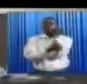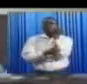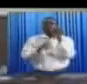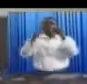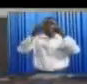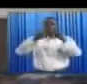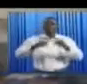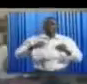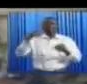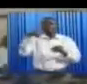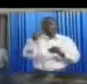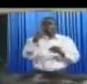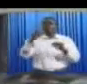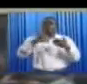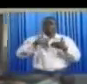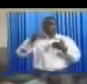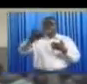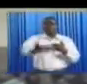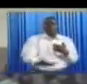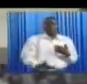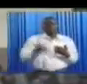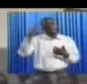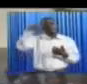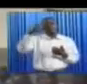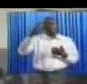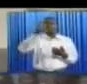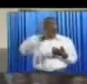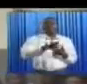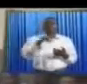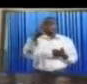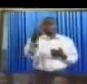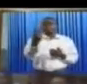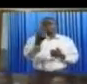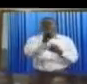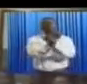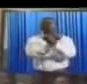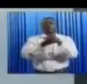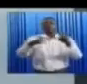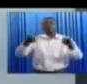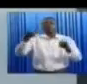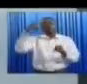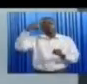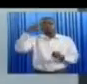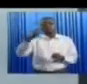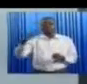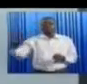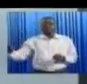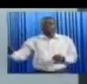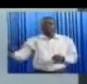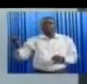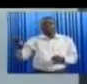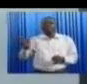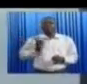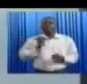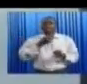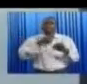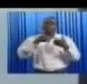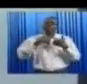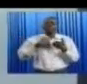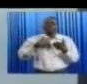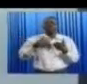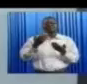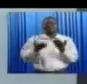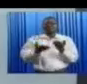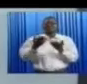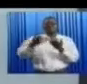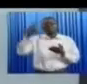qui a accueilli la commémoration du 52e anniversaire de l'indépendance du Burkina au Sud-Ouest. Il y a un souci majeur qui frappe